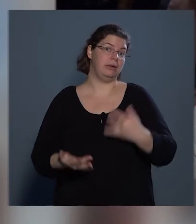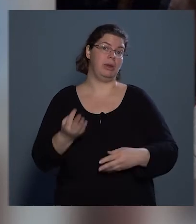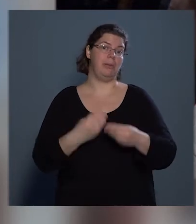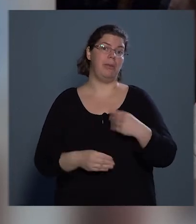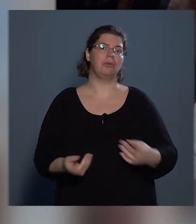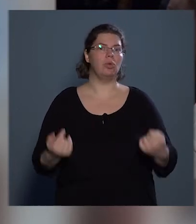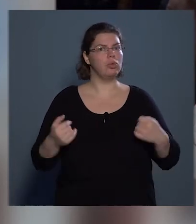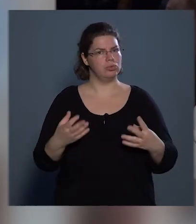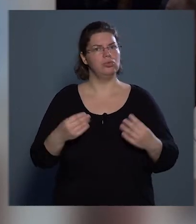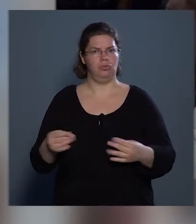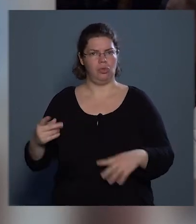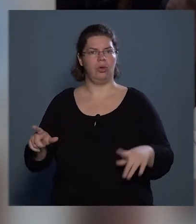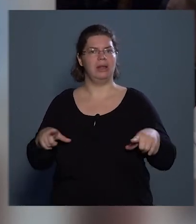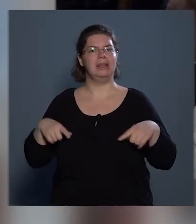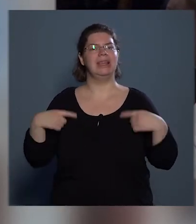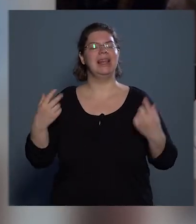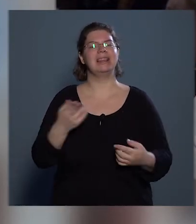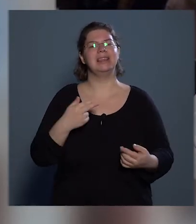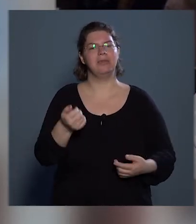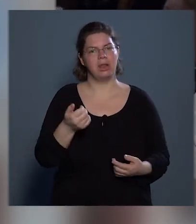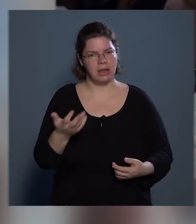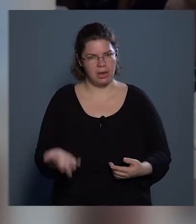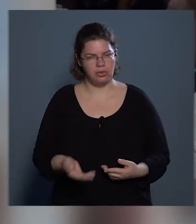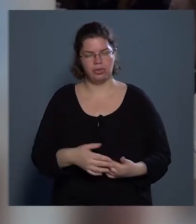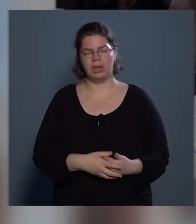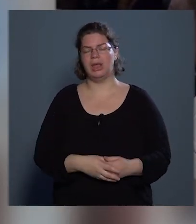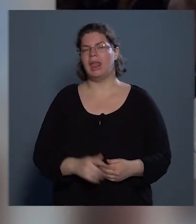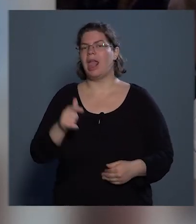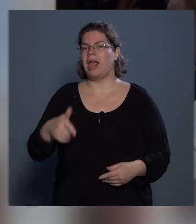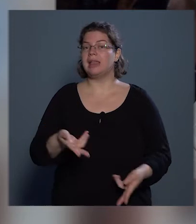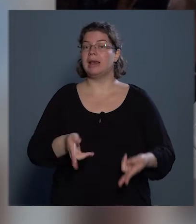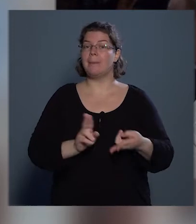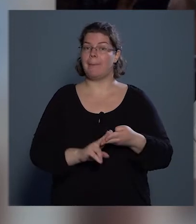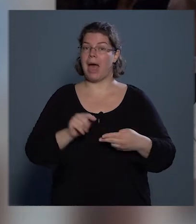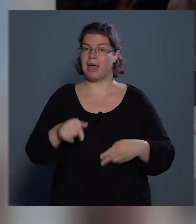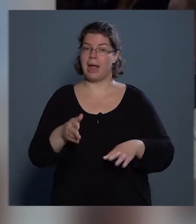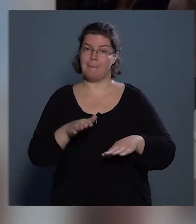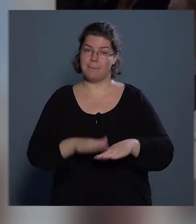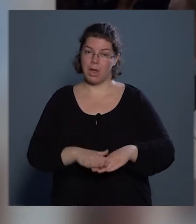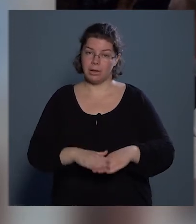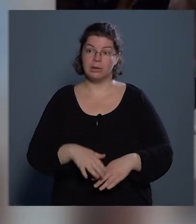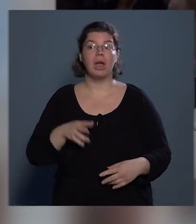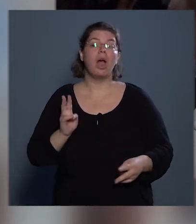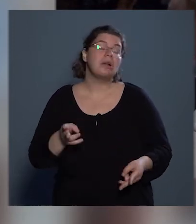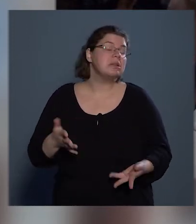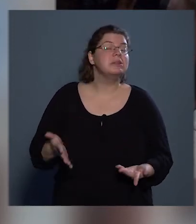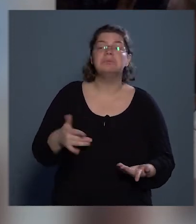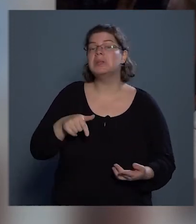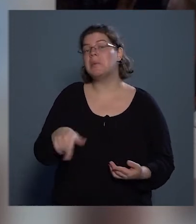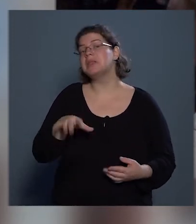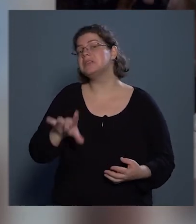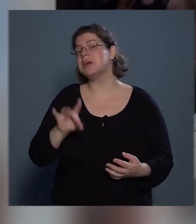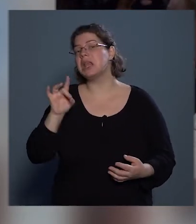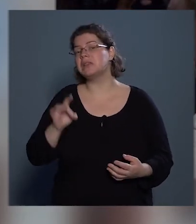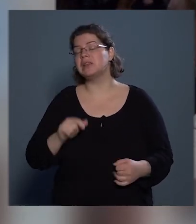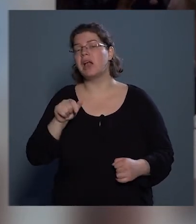nagyon sokan élethivatásként ezen a pályán maradtak, akik pedig nem ezt választották,